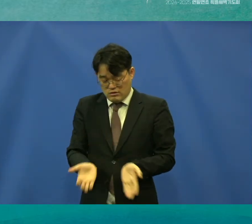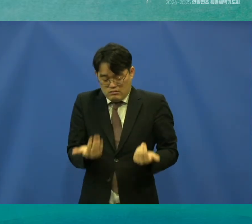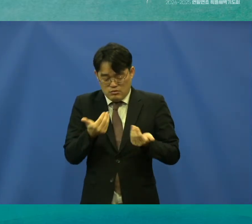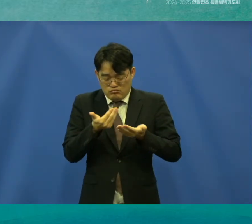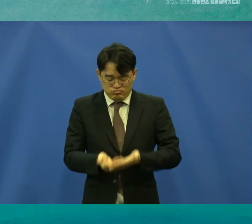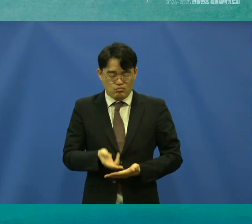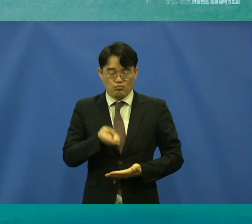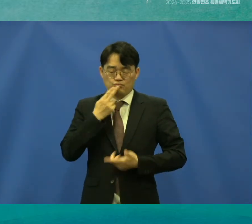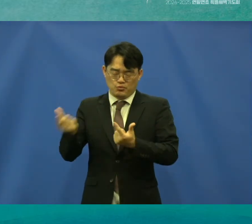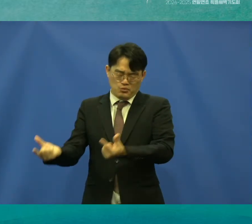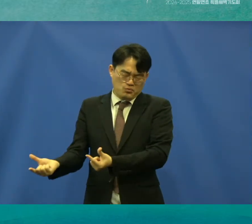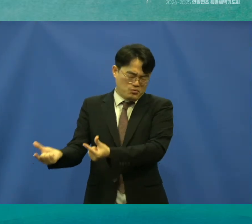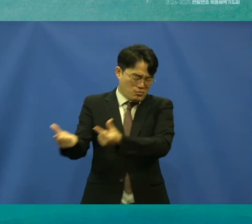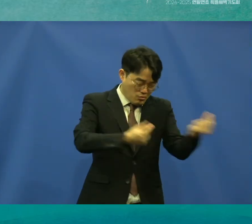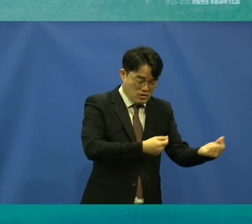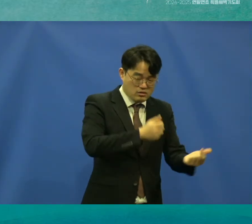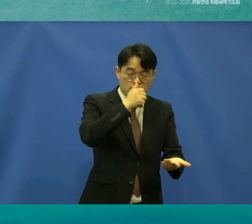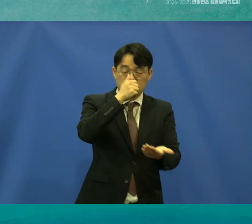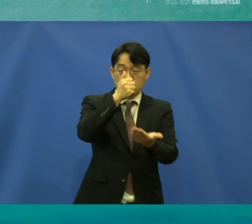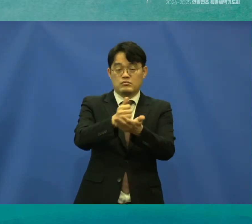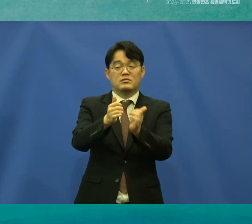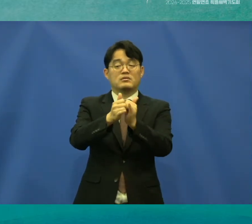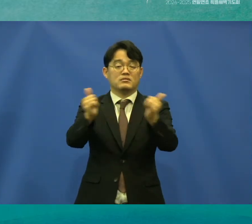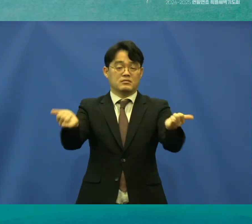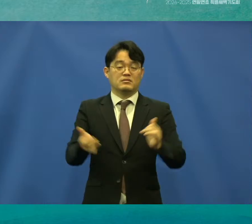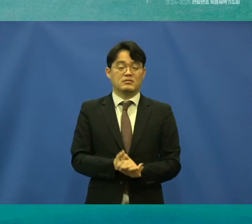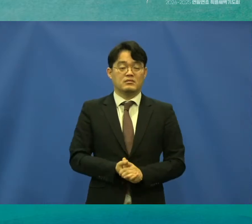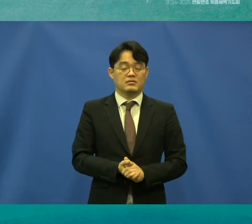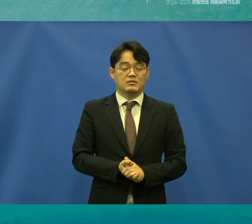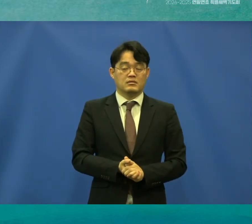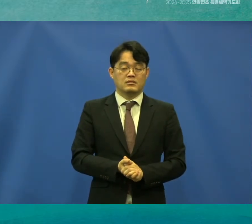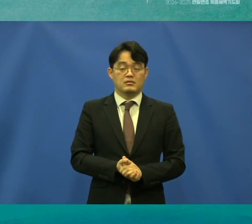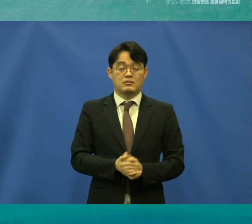그런데 어느 날 성령이 우리에게 깨닫게 하심으로 내 죄의 무게가,